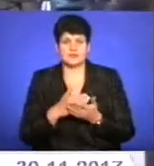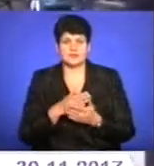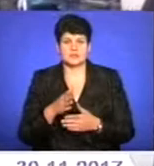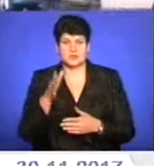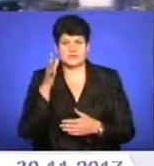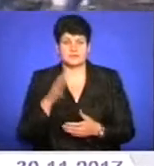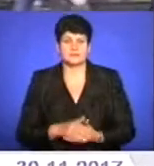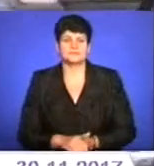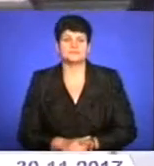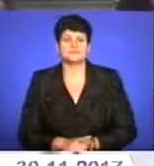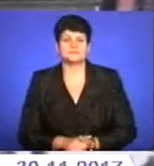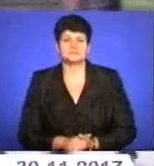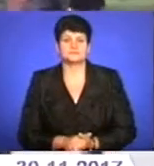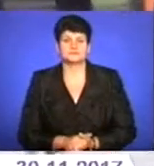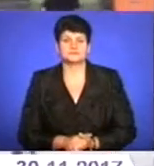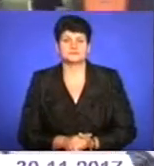Андрій Бодак, Вісті ТТБ.